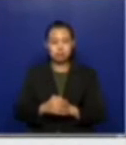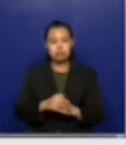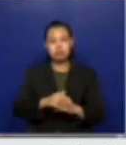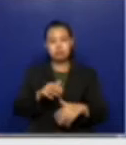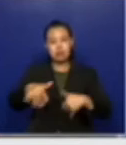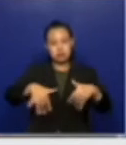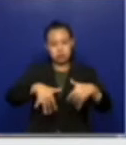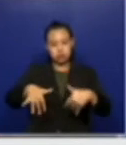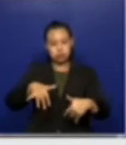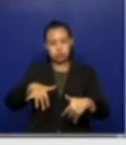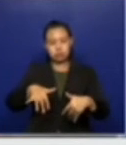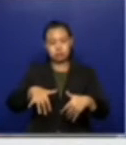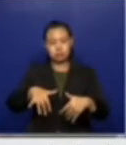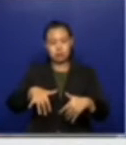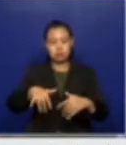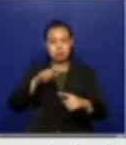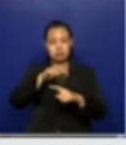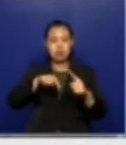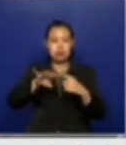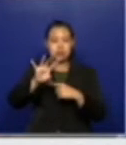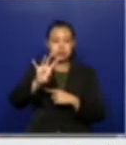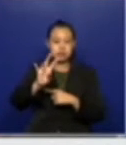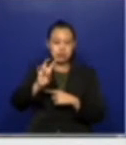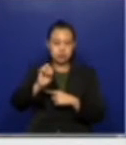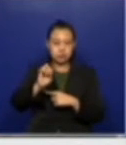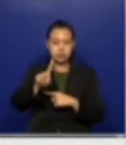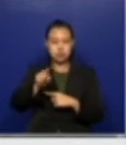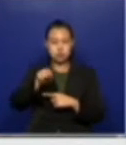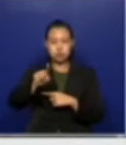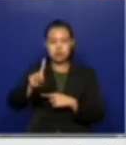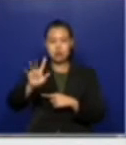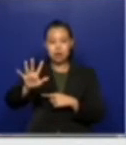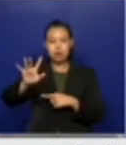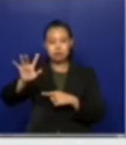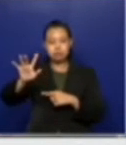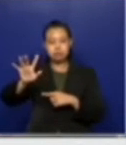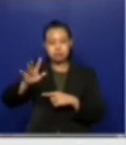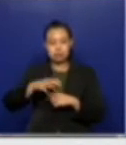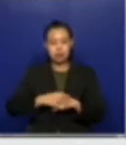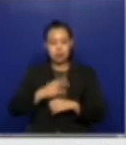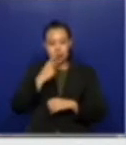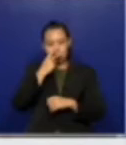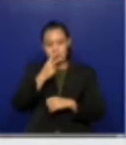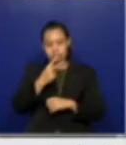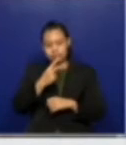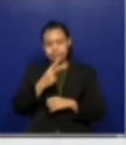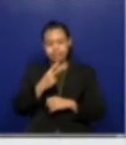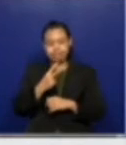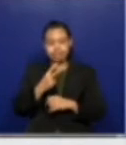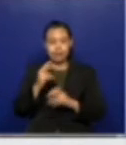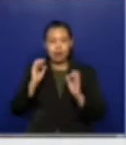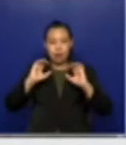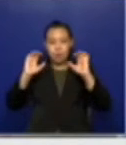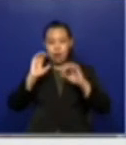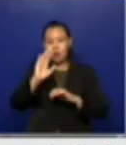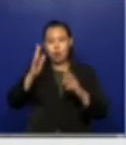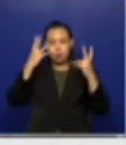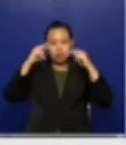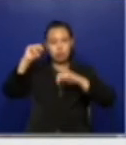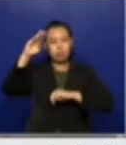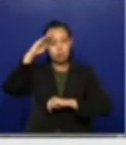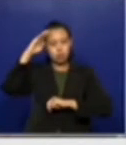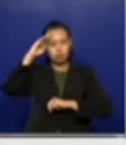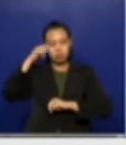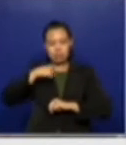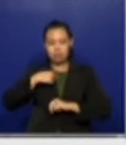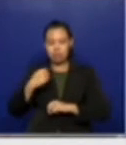71.15% เห็นว่ารัฐบาลพลเอกประยุทธ์จันทร์โอชาไม่มีความมั่นคงเน้นนะครับรัฐ